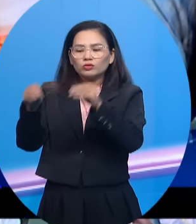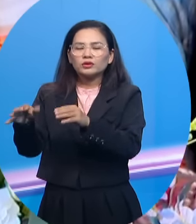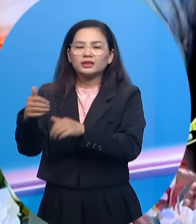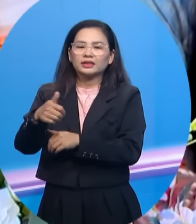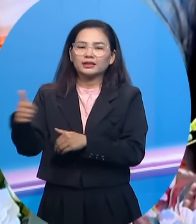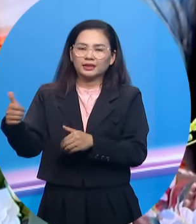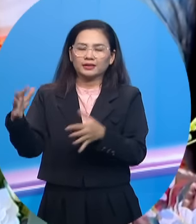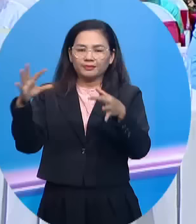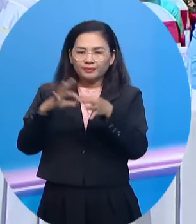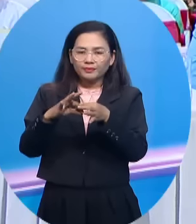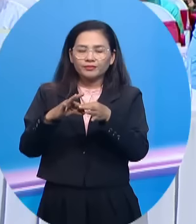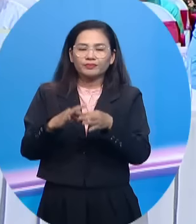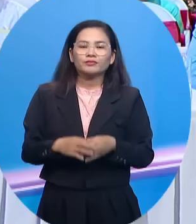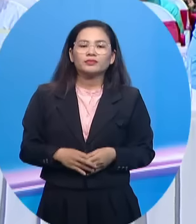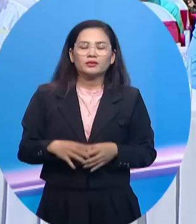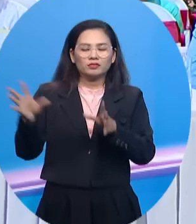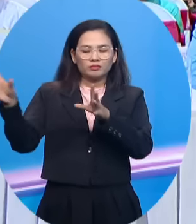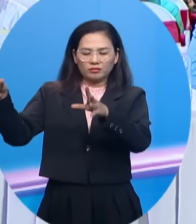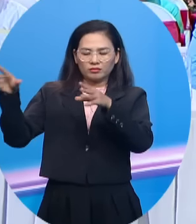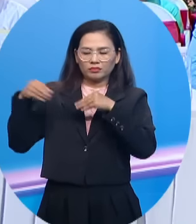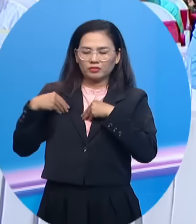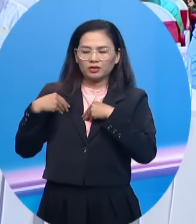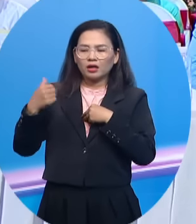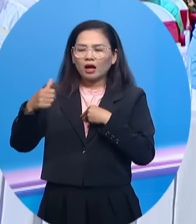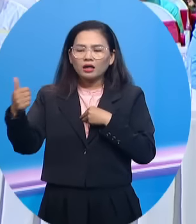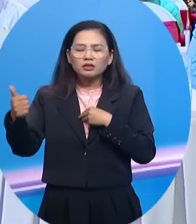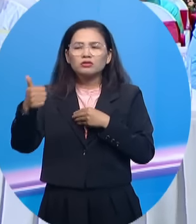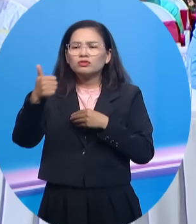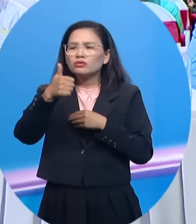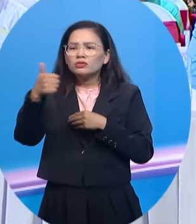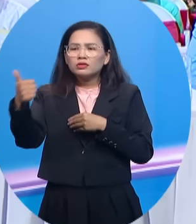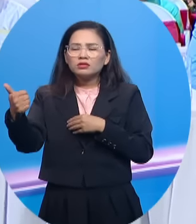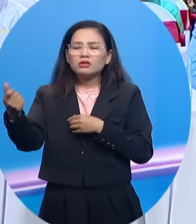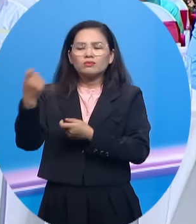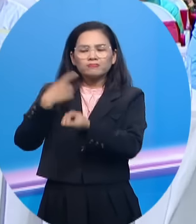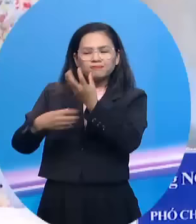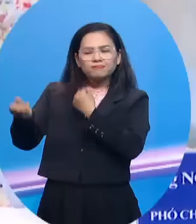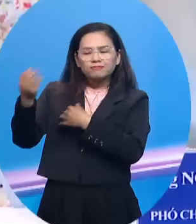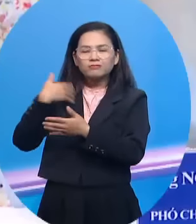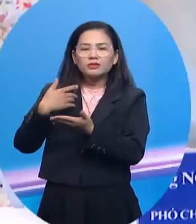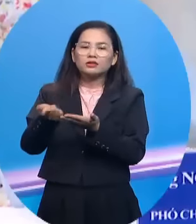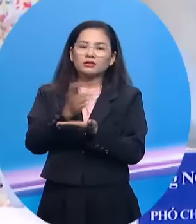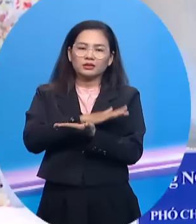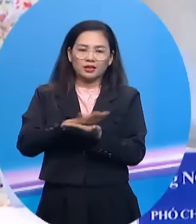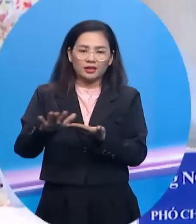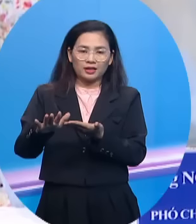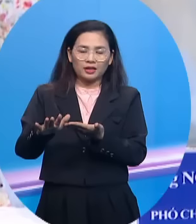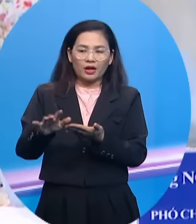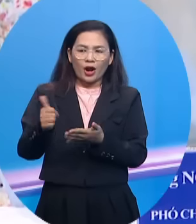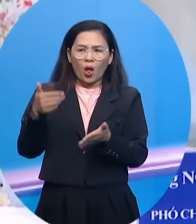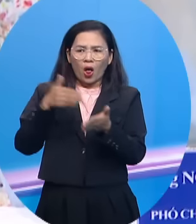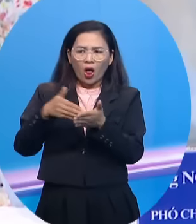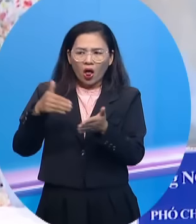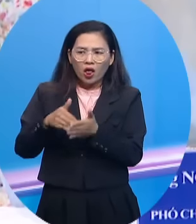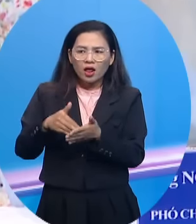Đồng thời là nơi tiếp nhận ý kiến phản ánh nguyện vọng của người dân để xử lý kịp thời, không để tình trạng bức xúc kéo dài trong dân, là